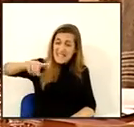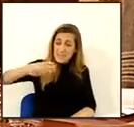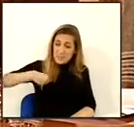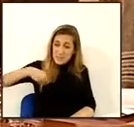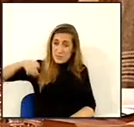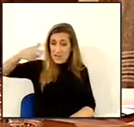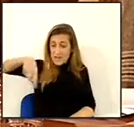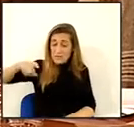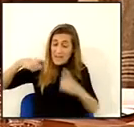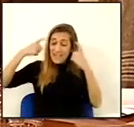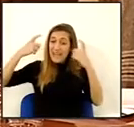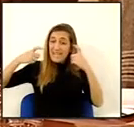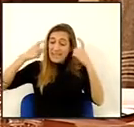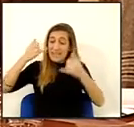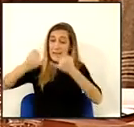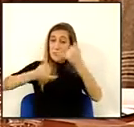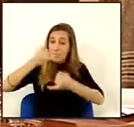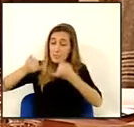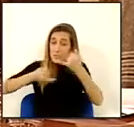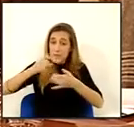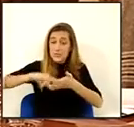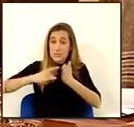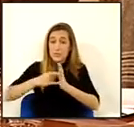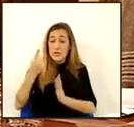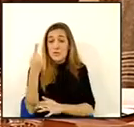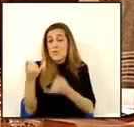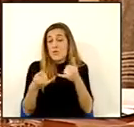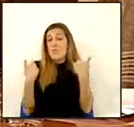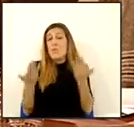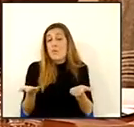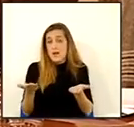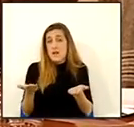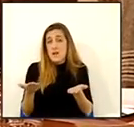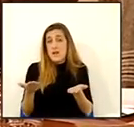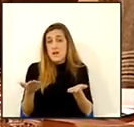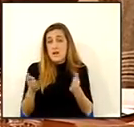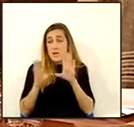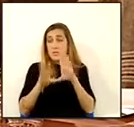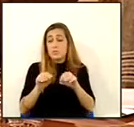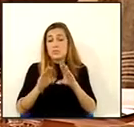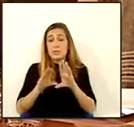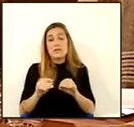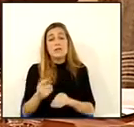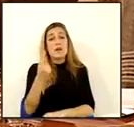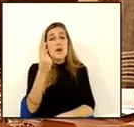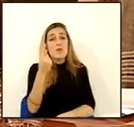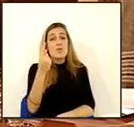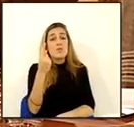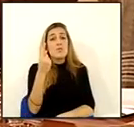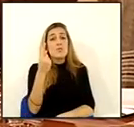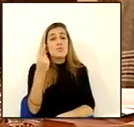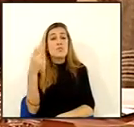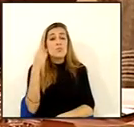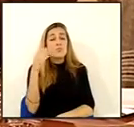intentant subsanar les deficiències que tenen i una de les solucions que tenen és utilitzar una càmera que